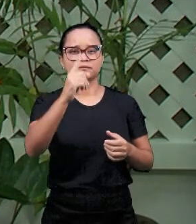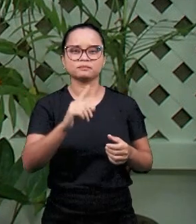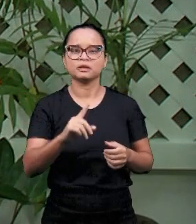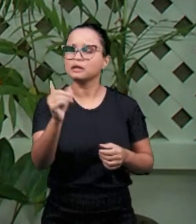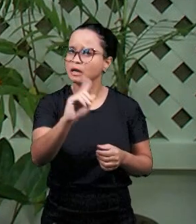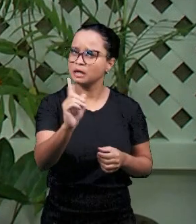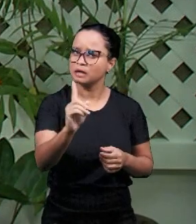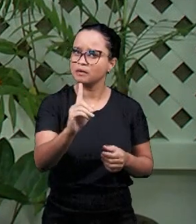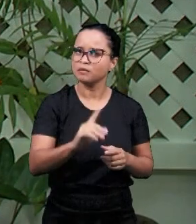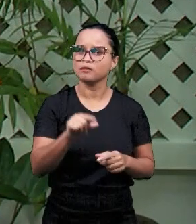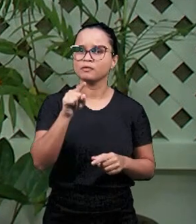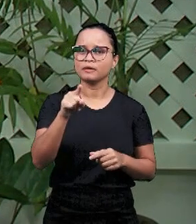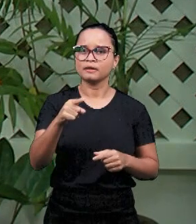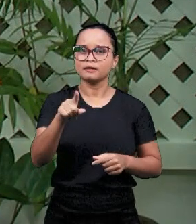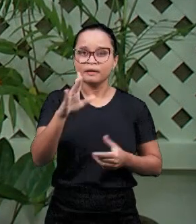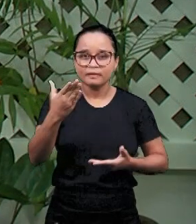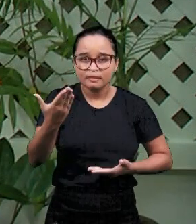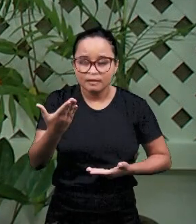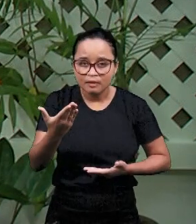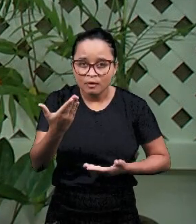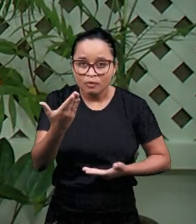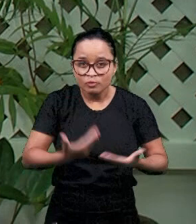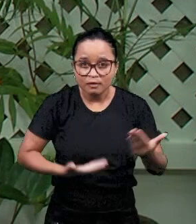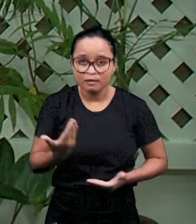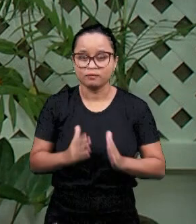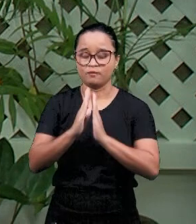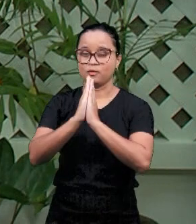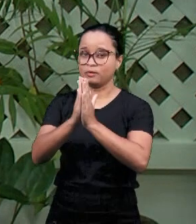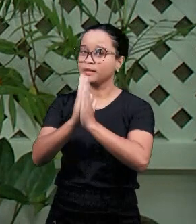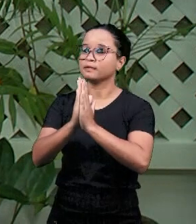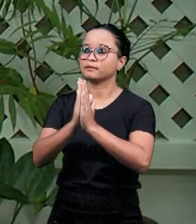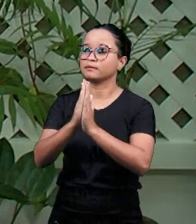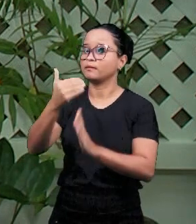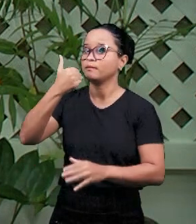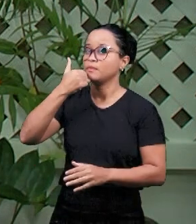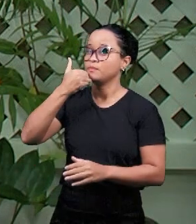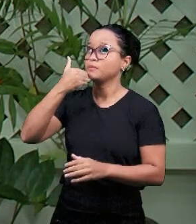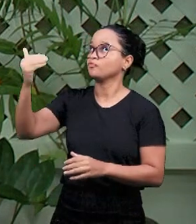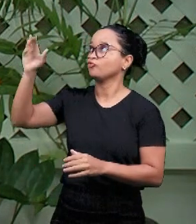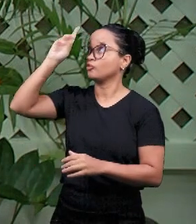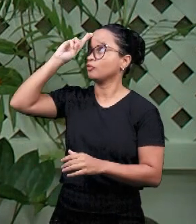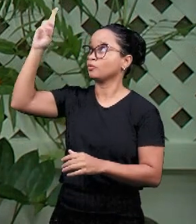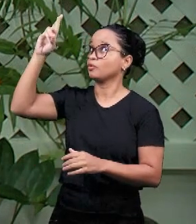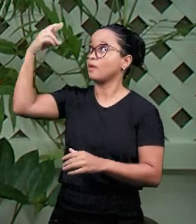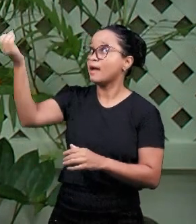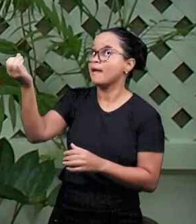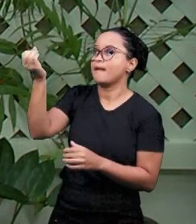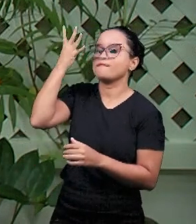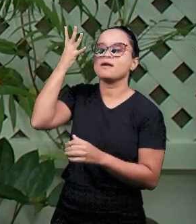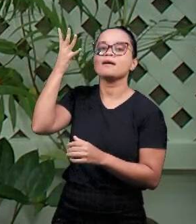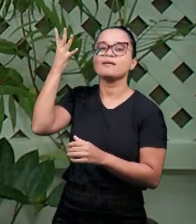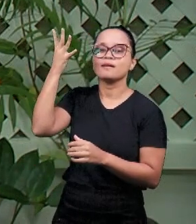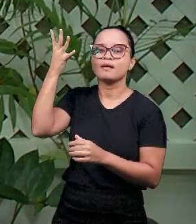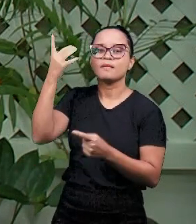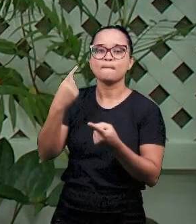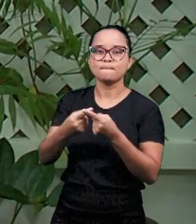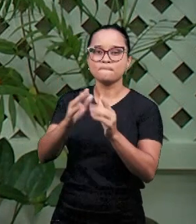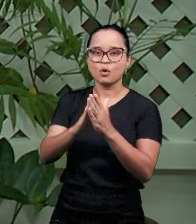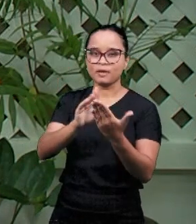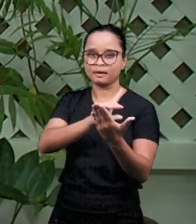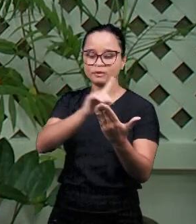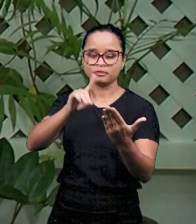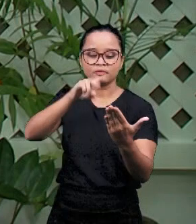où vous allez prier et demander où se trouve la révélation, afin que le Seigneur te donne la